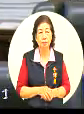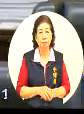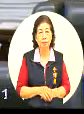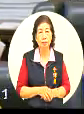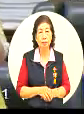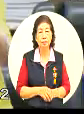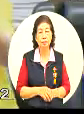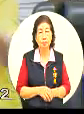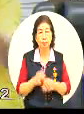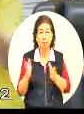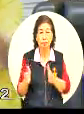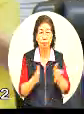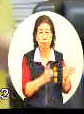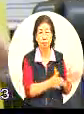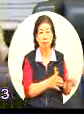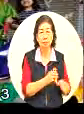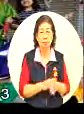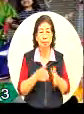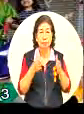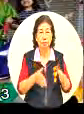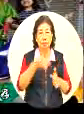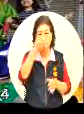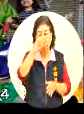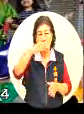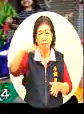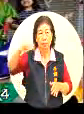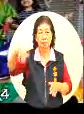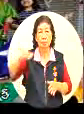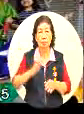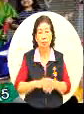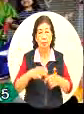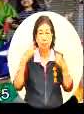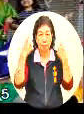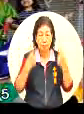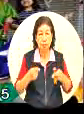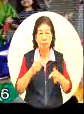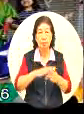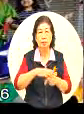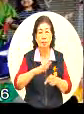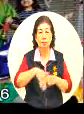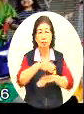哦。好、哦、啊，另外针对我们凤山哦原县长官邸哦，